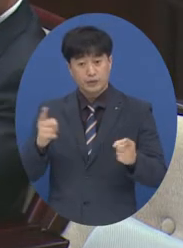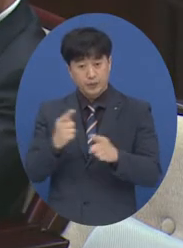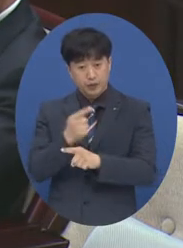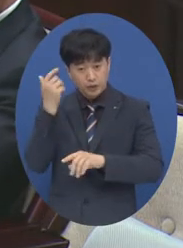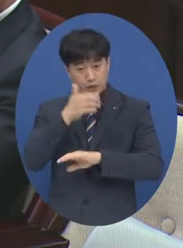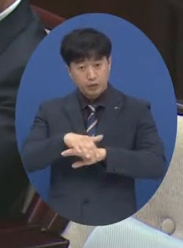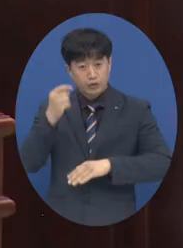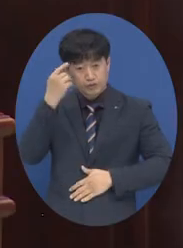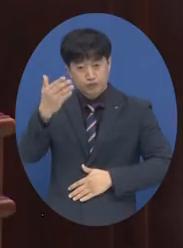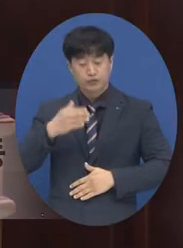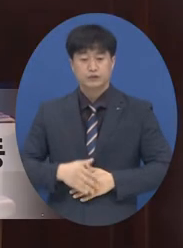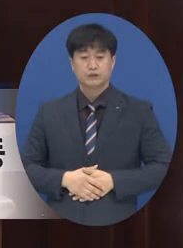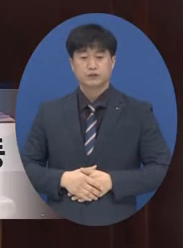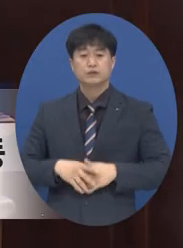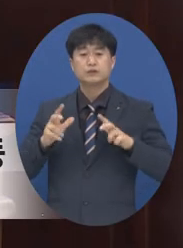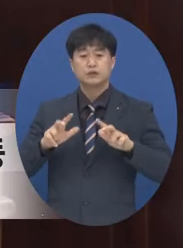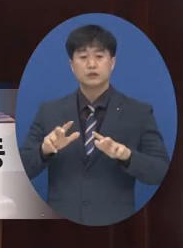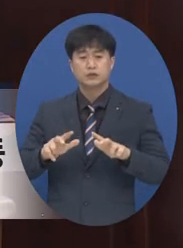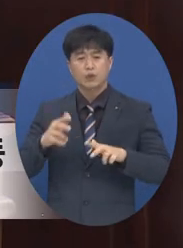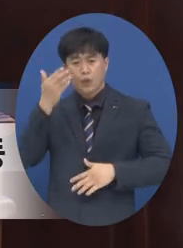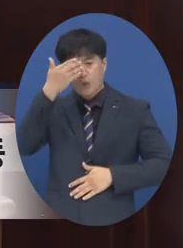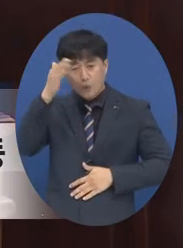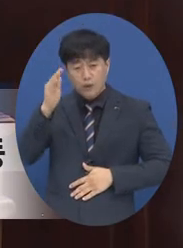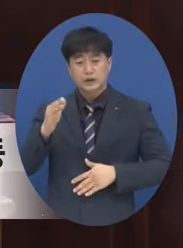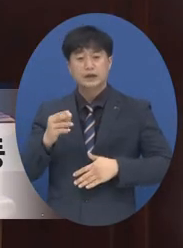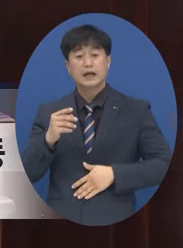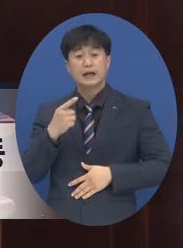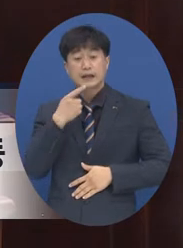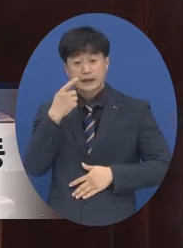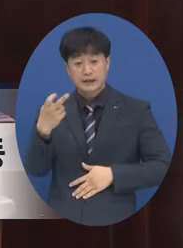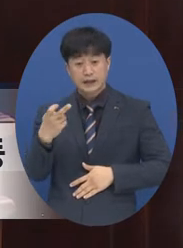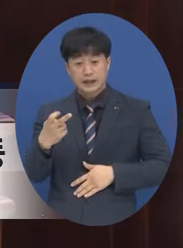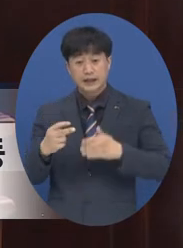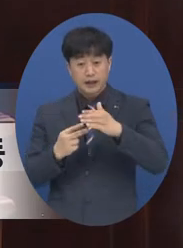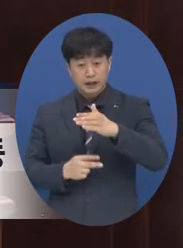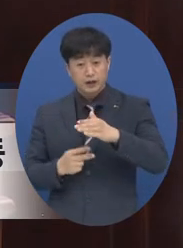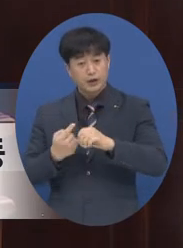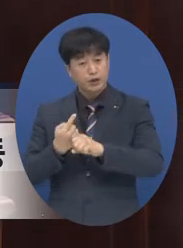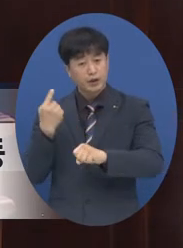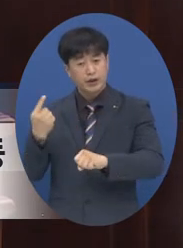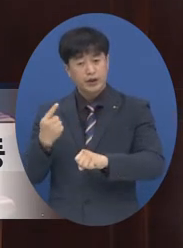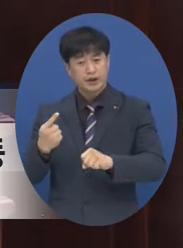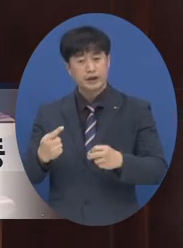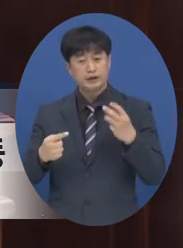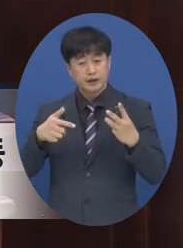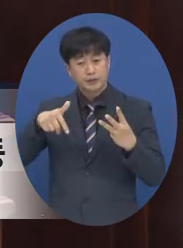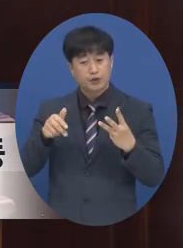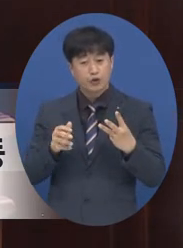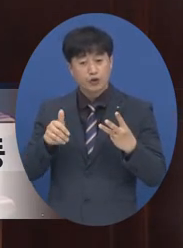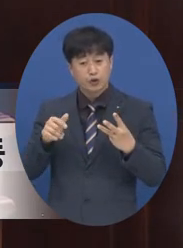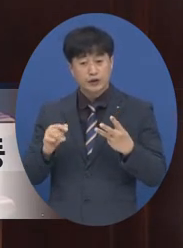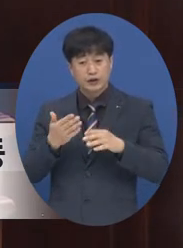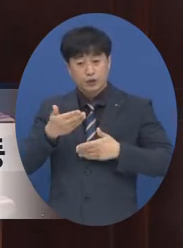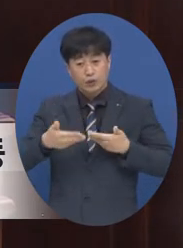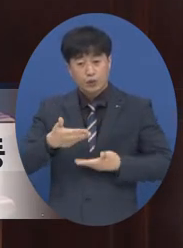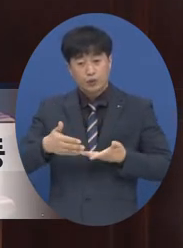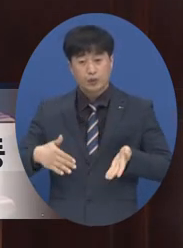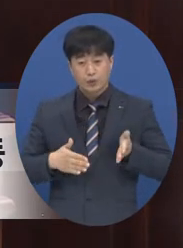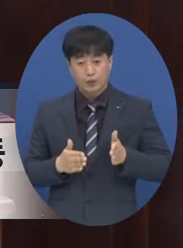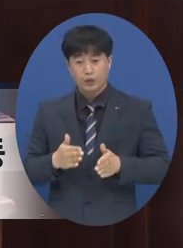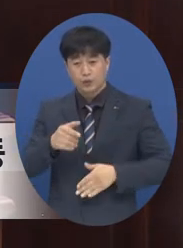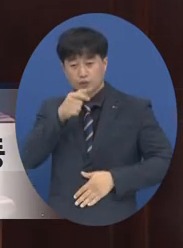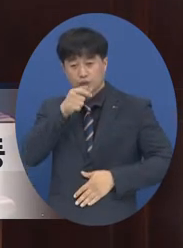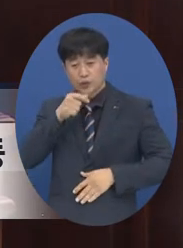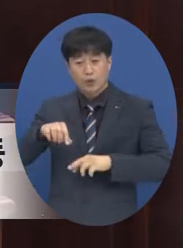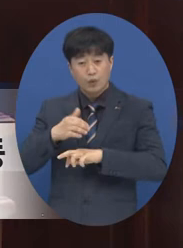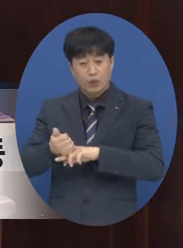물었습니다 기운 무료와 된 일산 되기 외에 경기도에서 제 3경인 고속화도로 소수 아노 양관